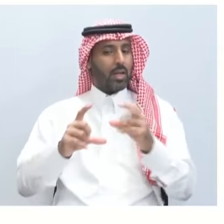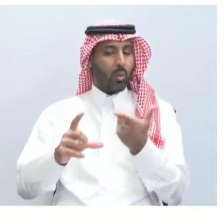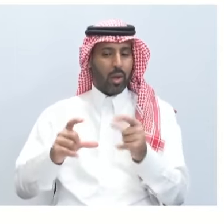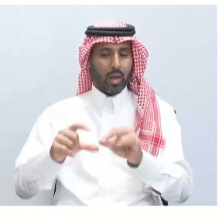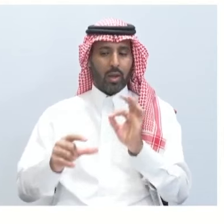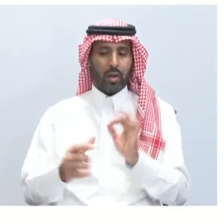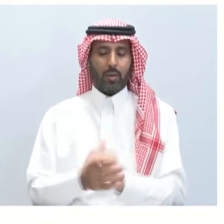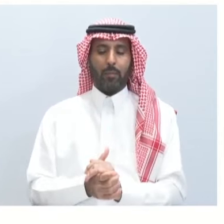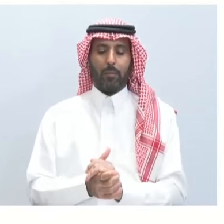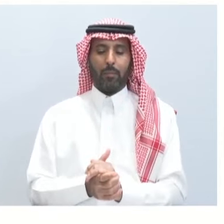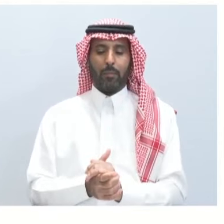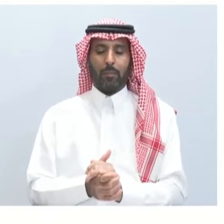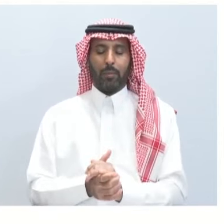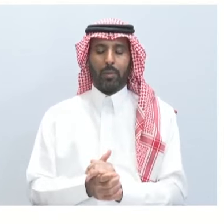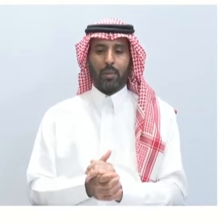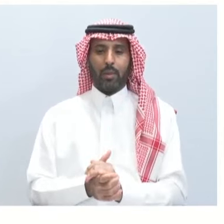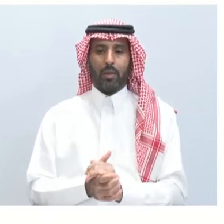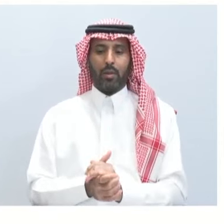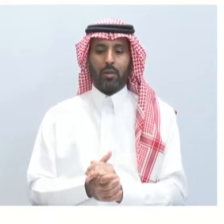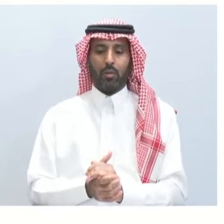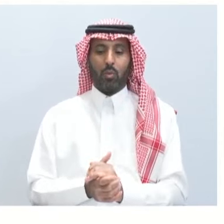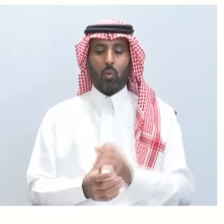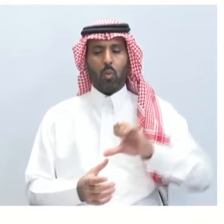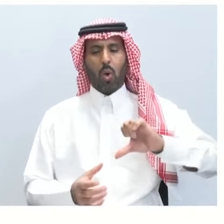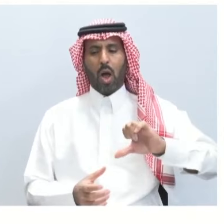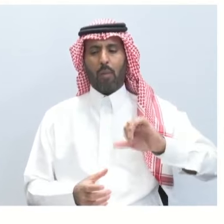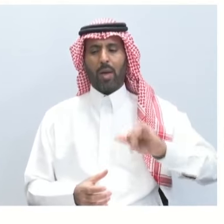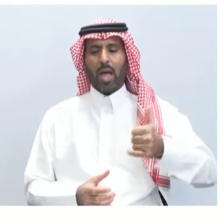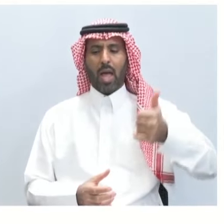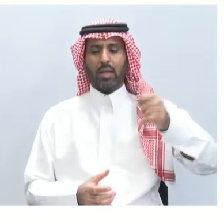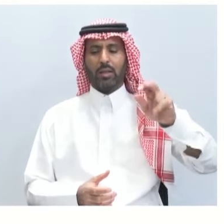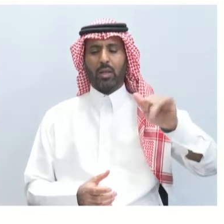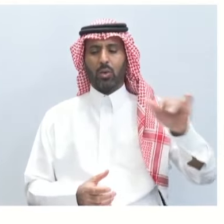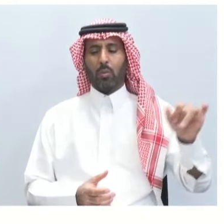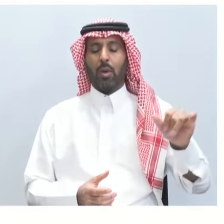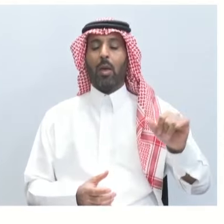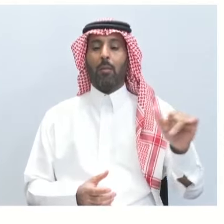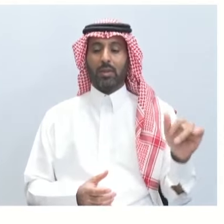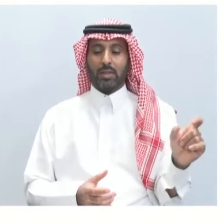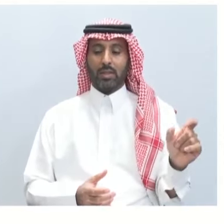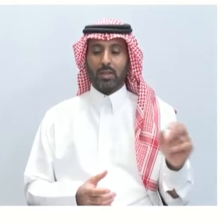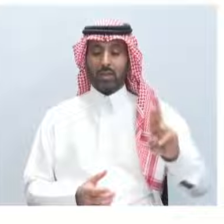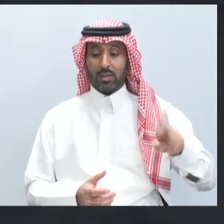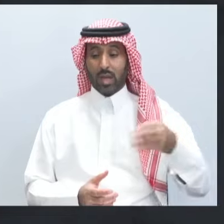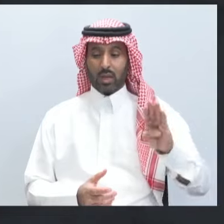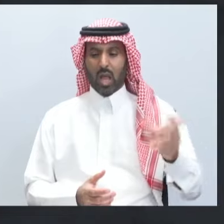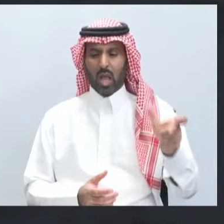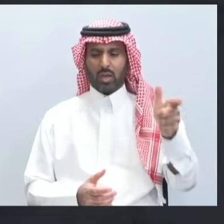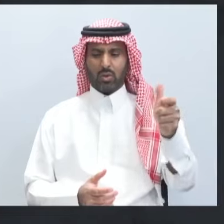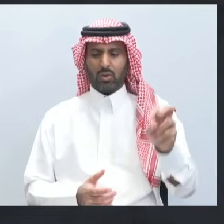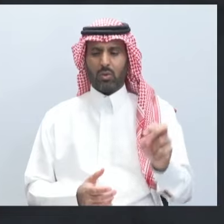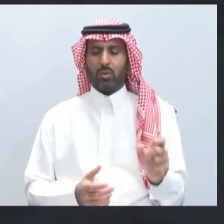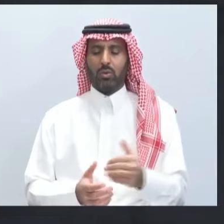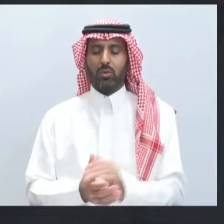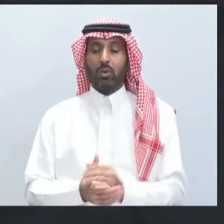الدليل احسنتم نقول الدليل وما اتيتم من زكاه تريدون وجه الله فاولئك هم